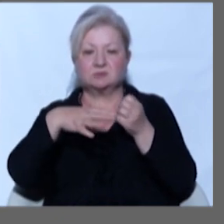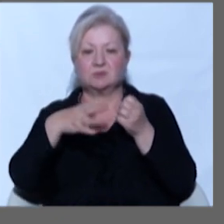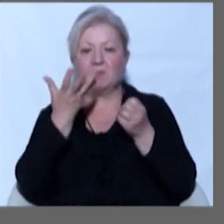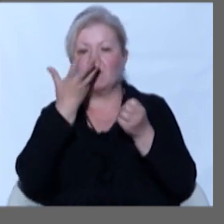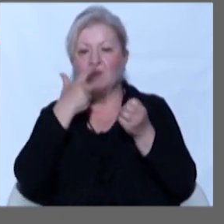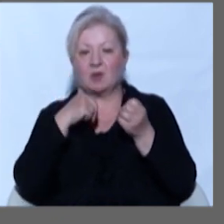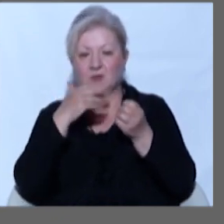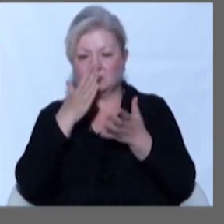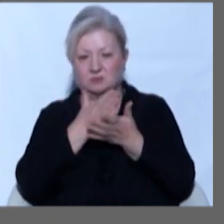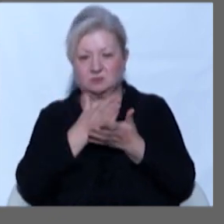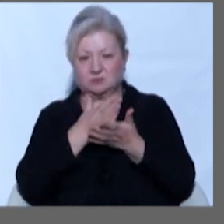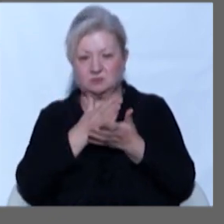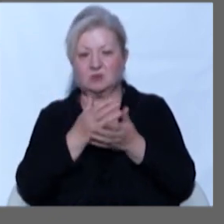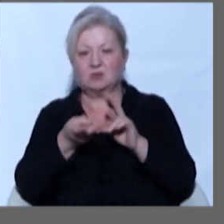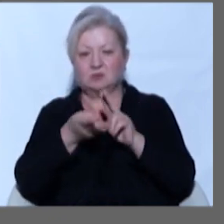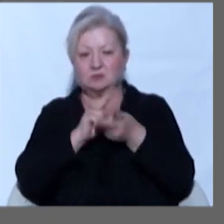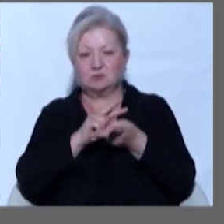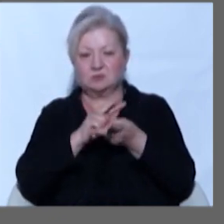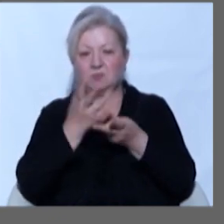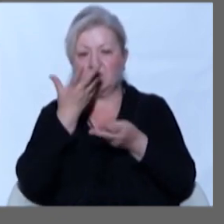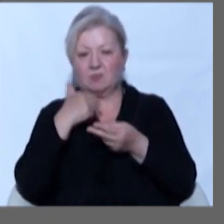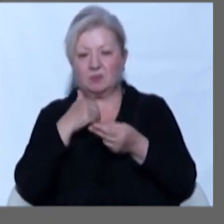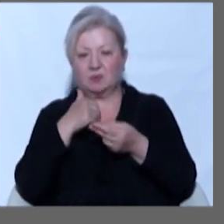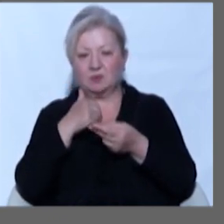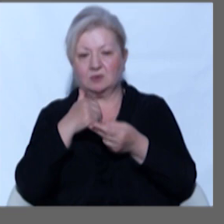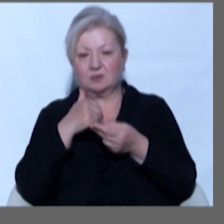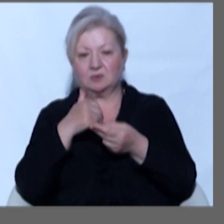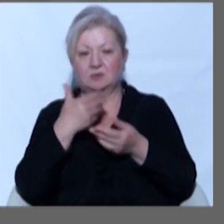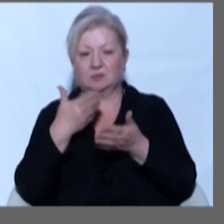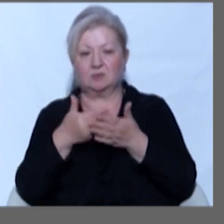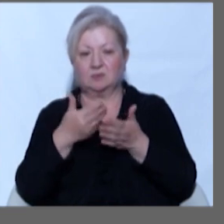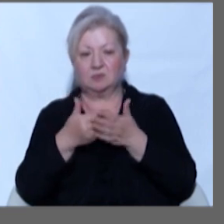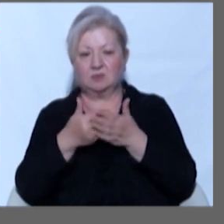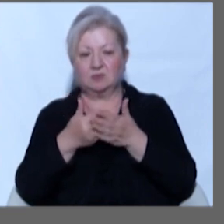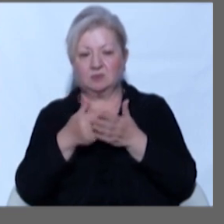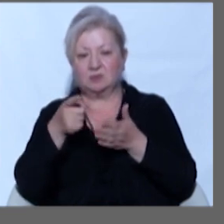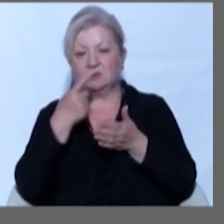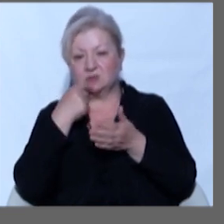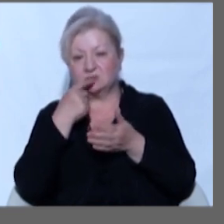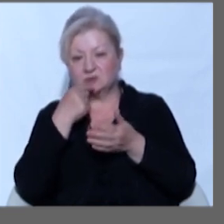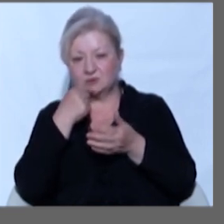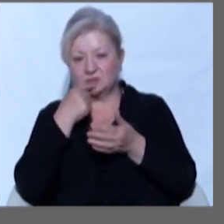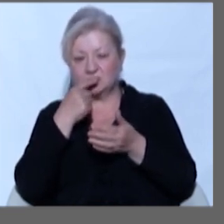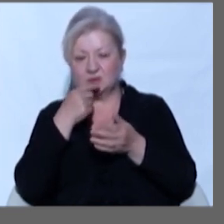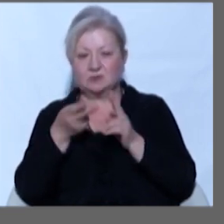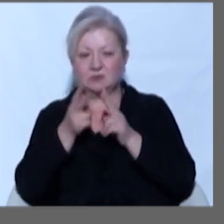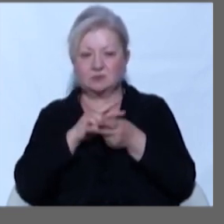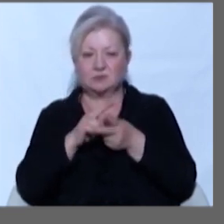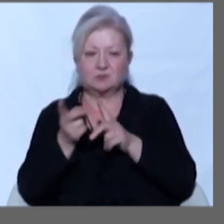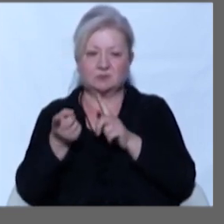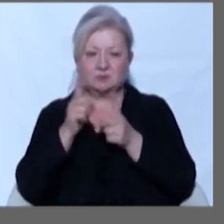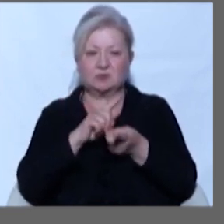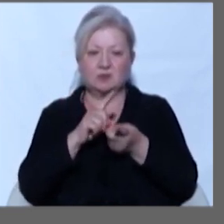ფერზე. შევცვალოთ ფერი, იყოს დაუშვათ აი ეს არის წითელი და წითლიდან